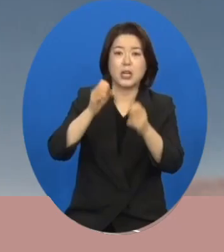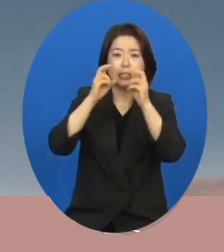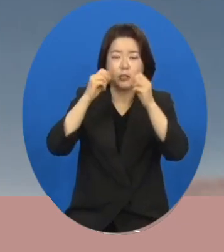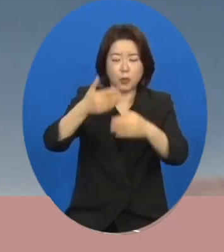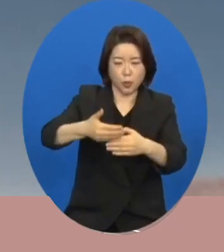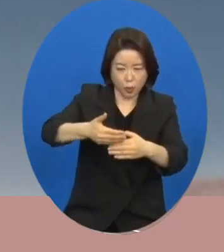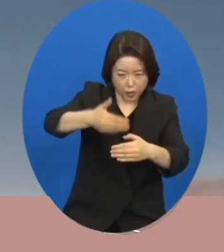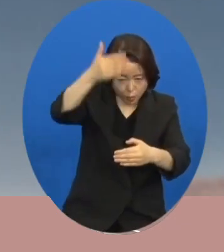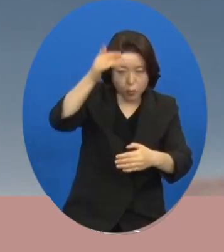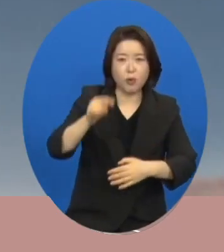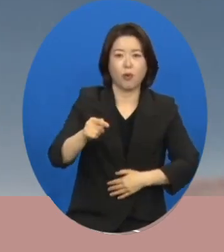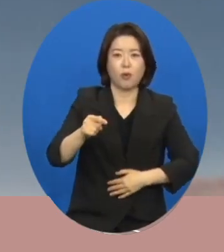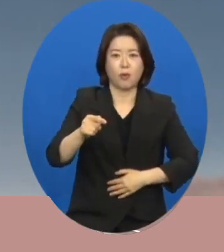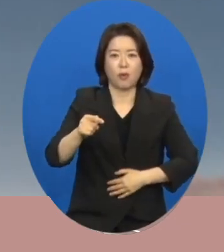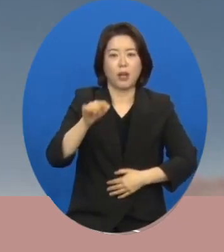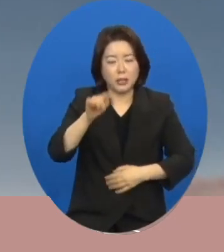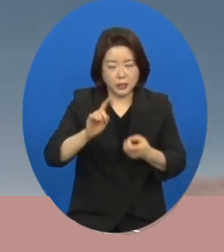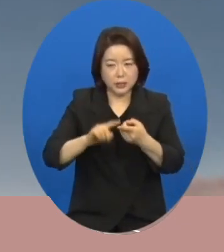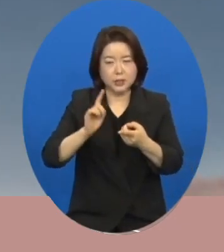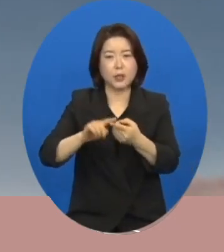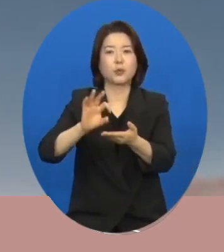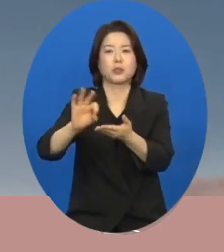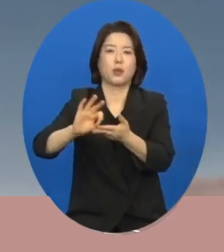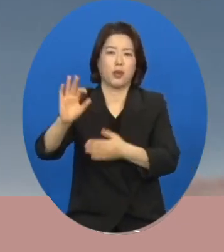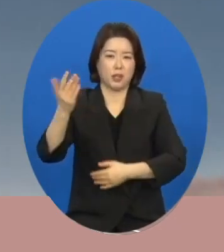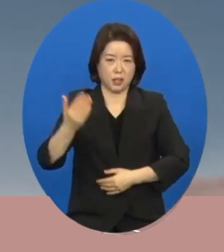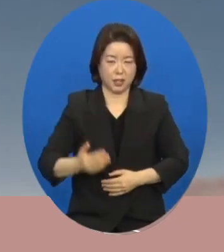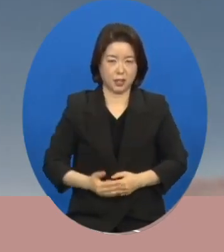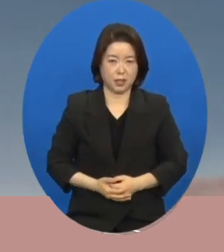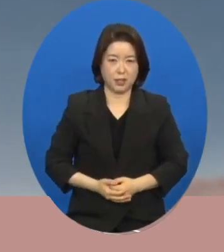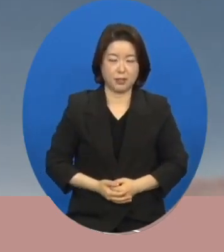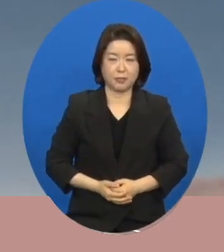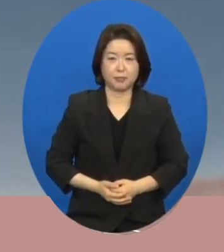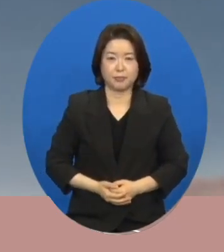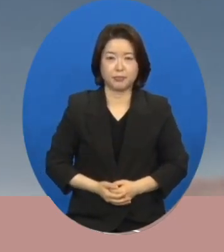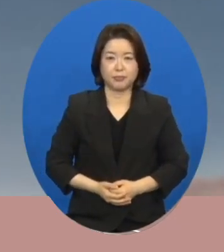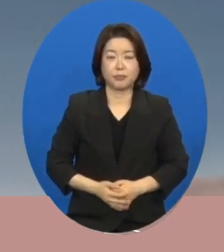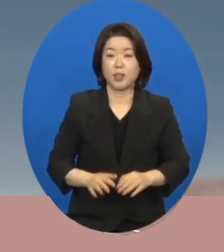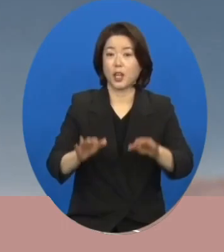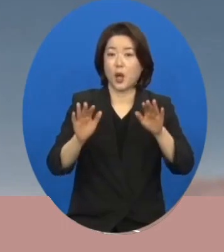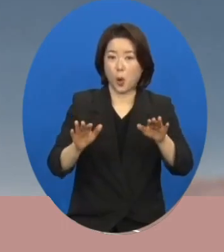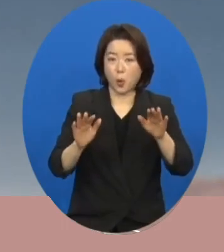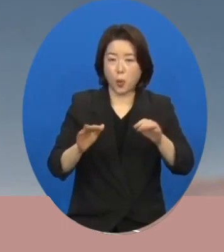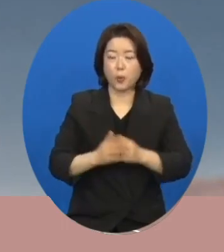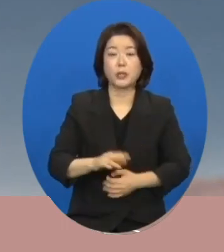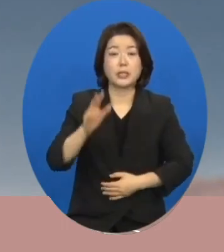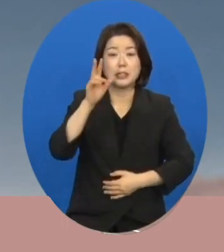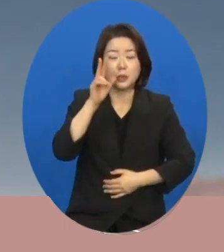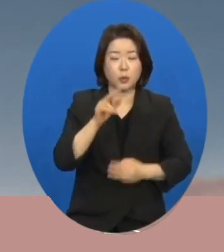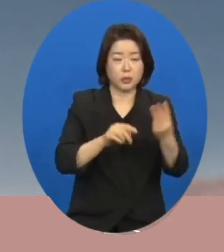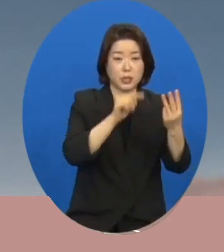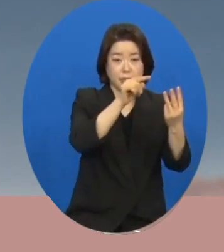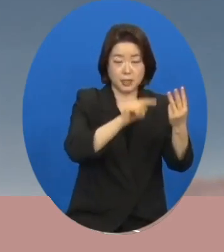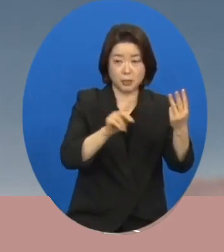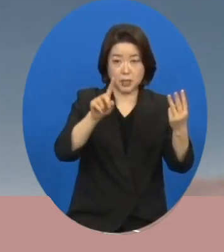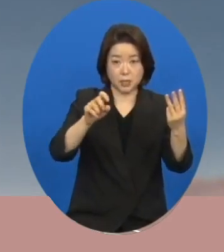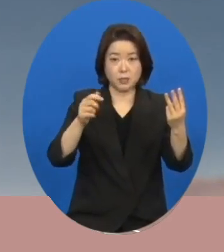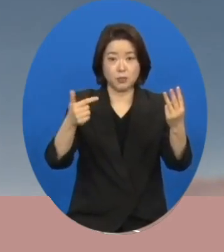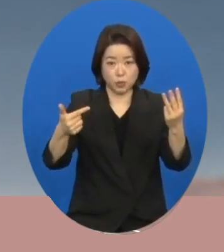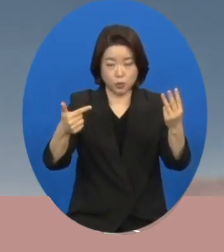바로 그것이 비결이었던 것입니다 그래서 오늘 여호수아 3장 16절